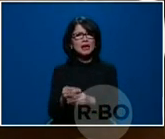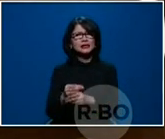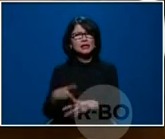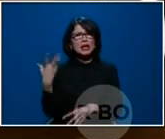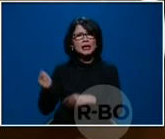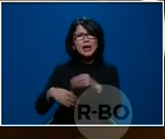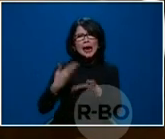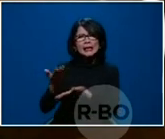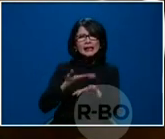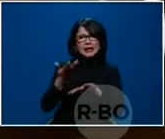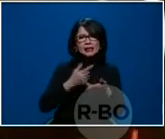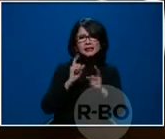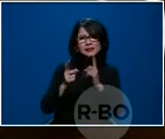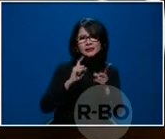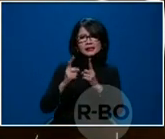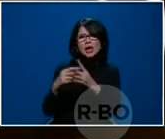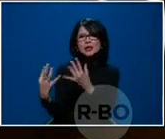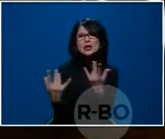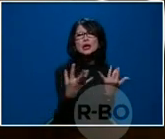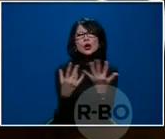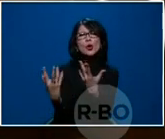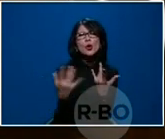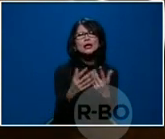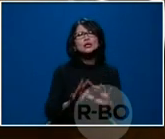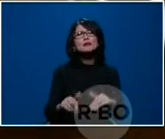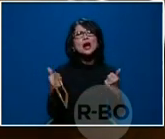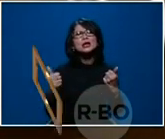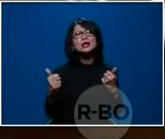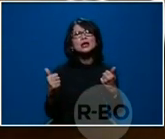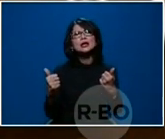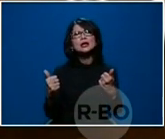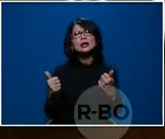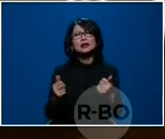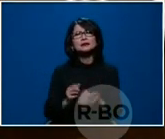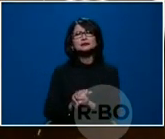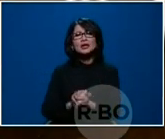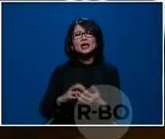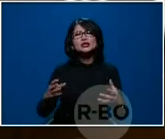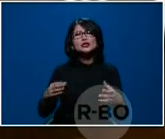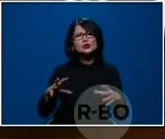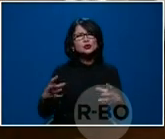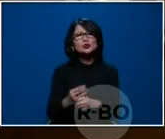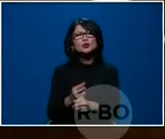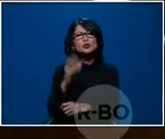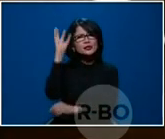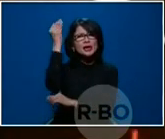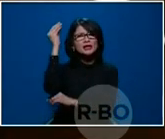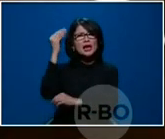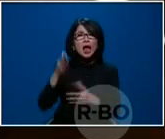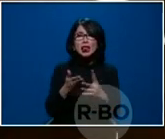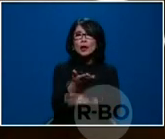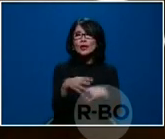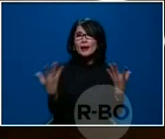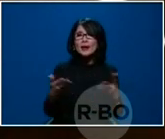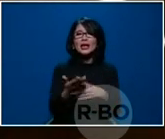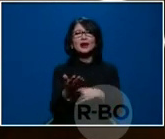terbangun dengan baik di seluruh wilayah Jakarta dibangun interaksi lewat apa kegiatan olahraga